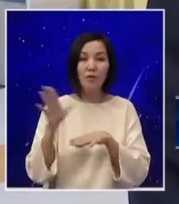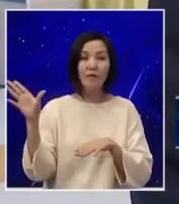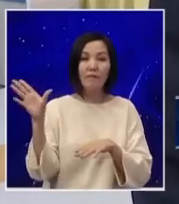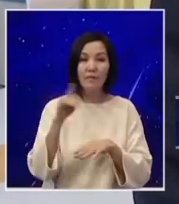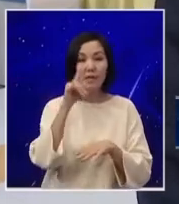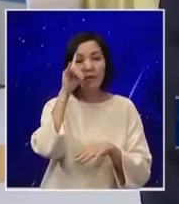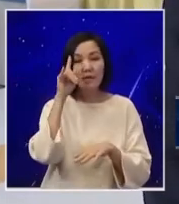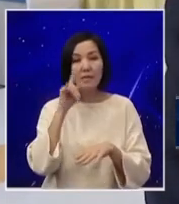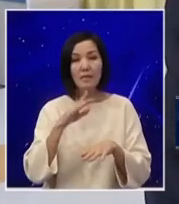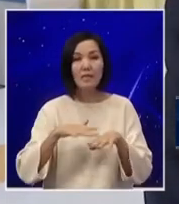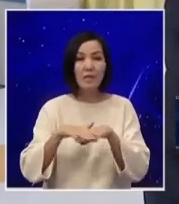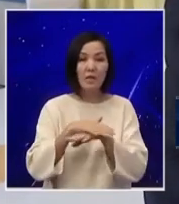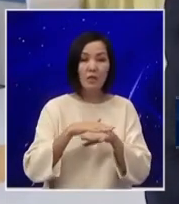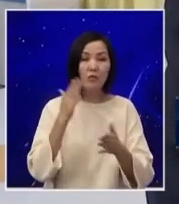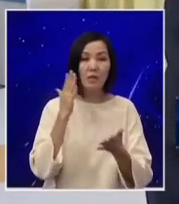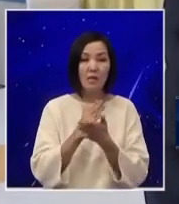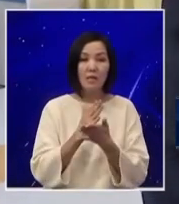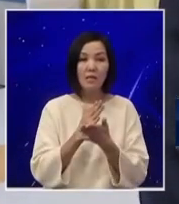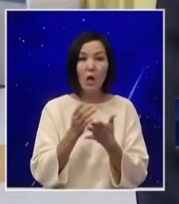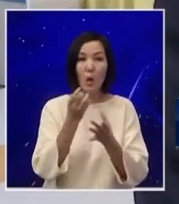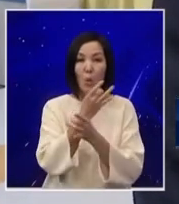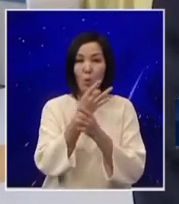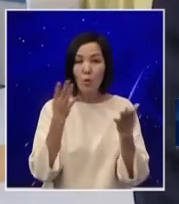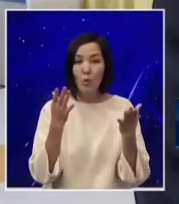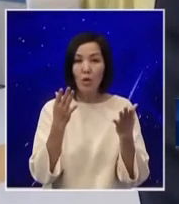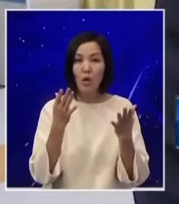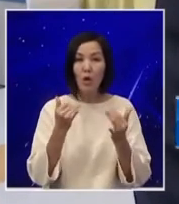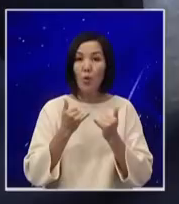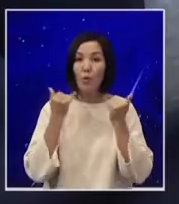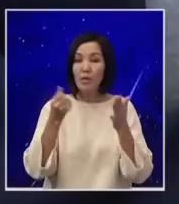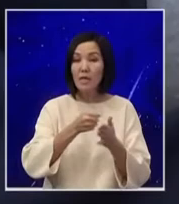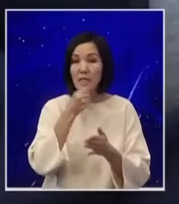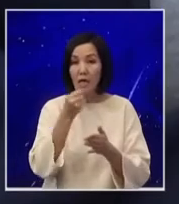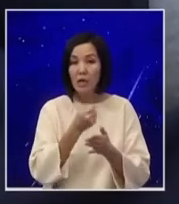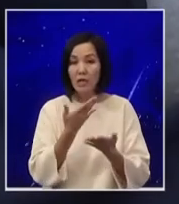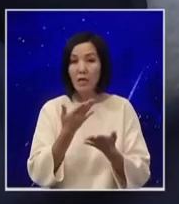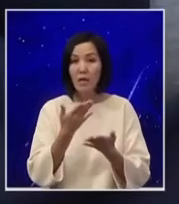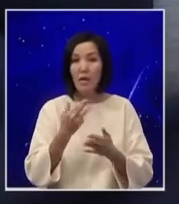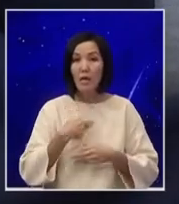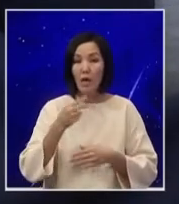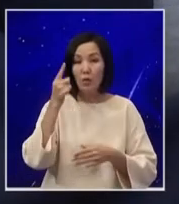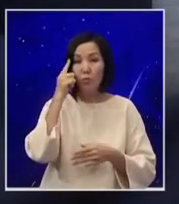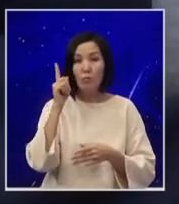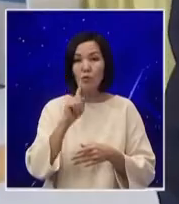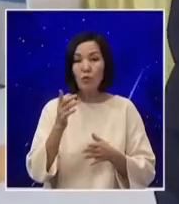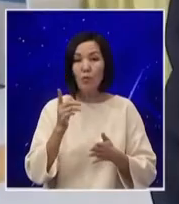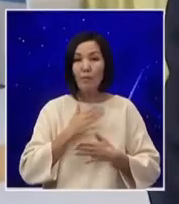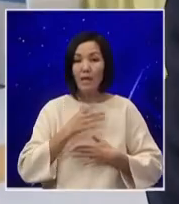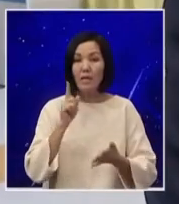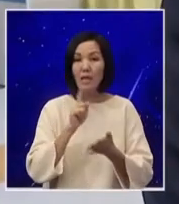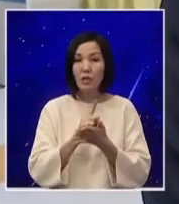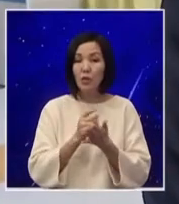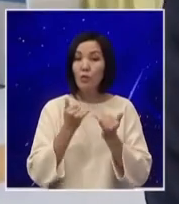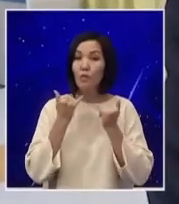казахстан я думаю есть такая культура что уважай старших я думаю что мы должны отдавать дань